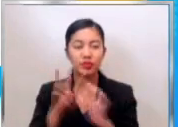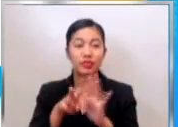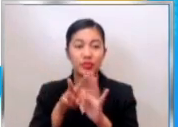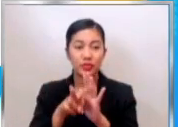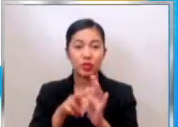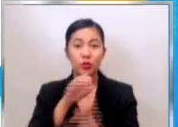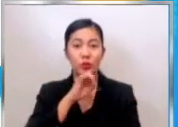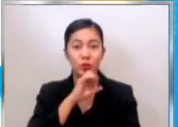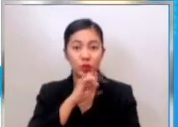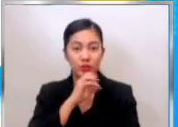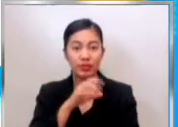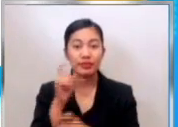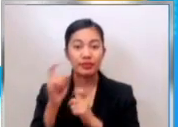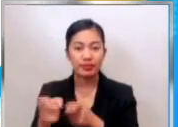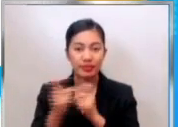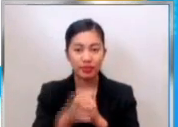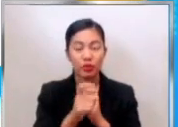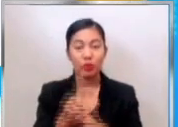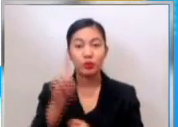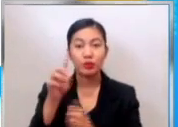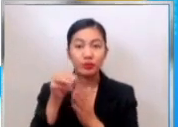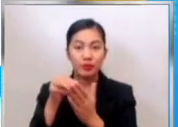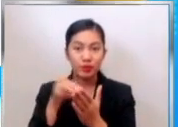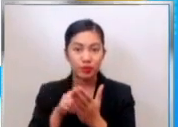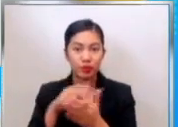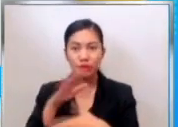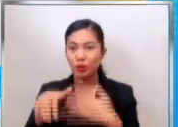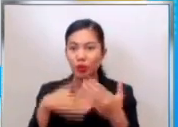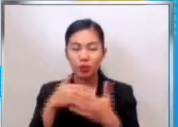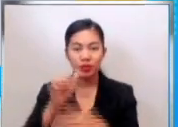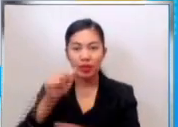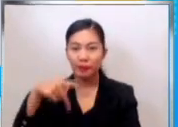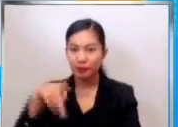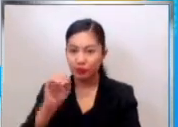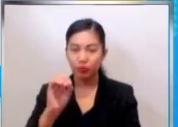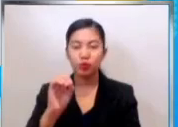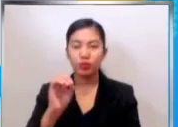na magbigay ng 1,000,000 sa bawat apong kinakasal.